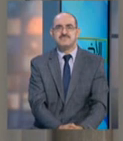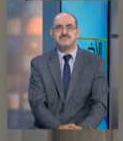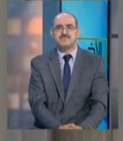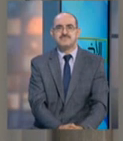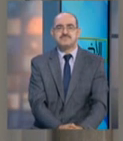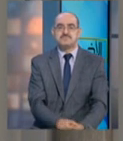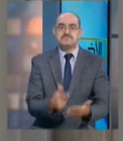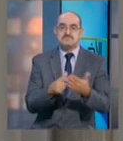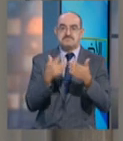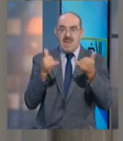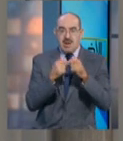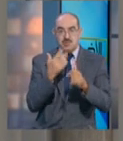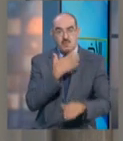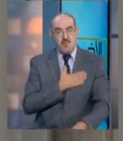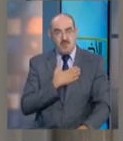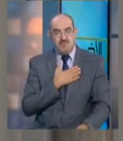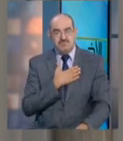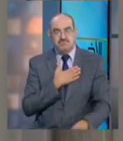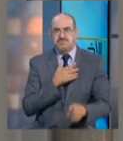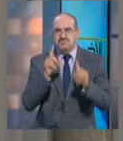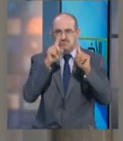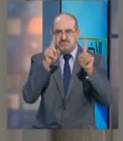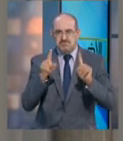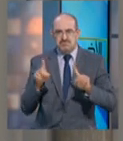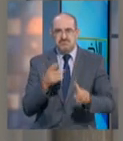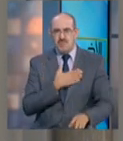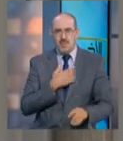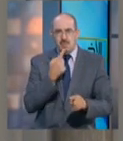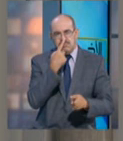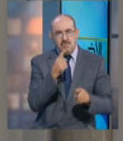هذا البلد الجميل حيث أشعر أنني في بلدي.